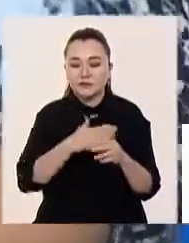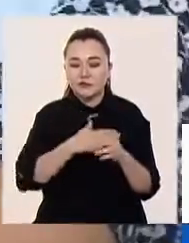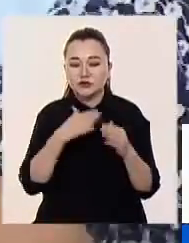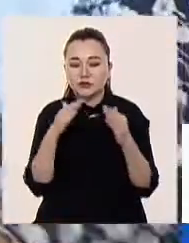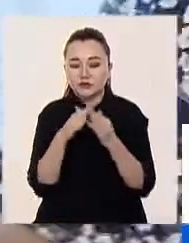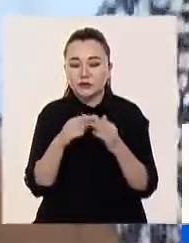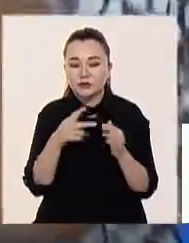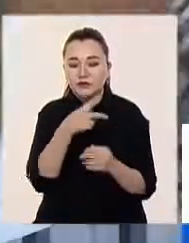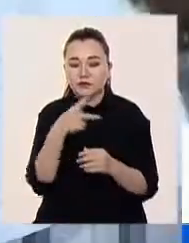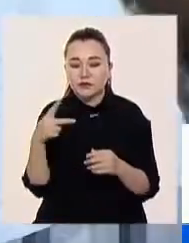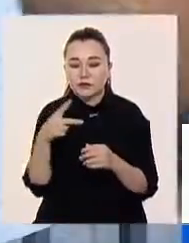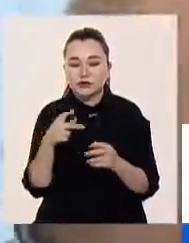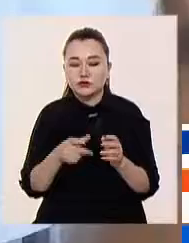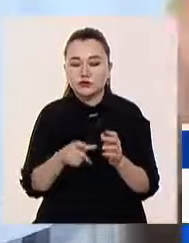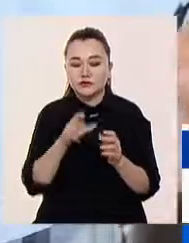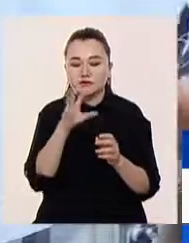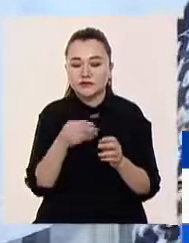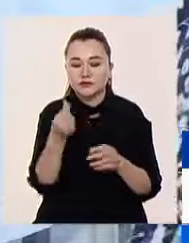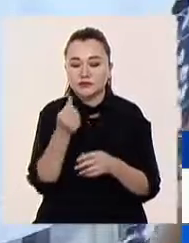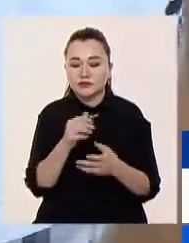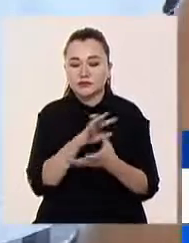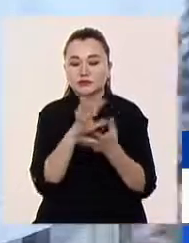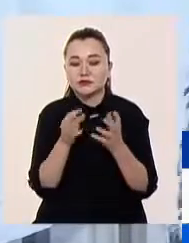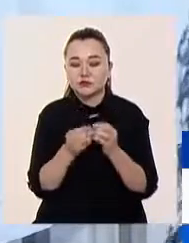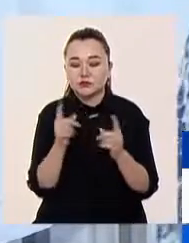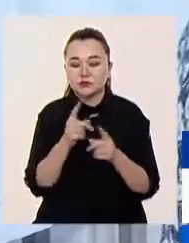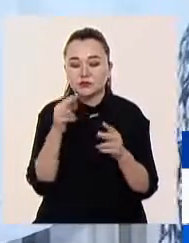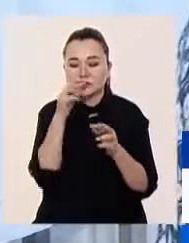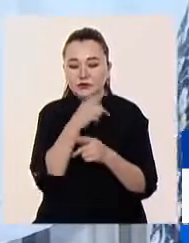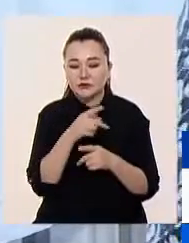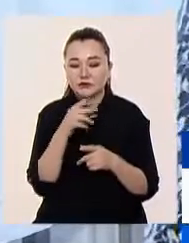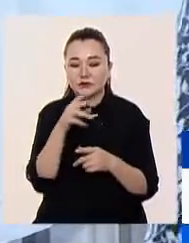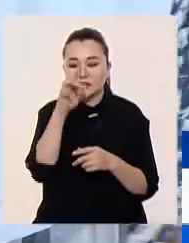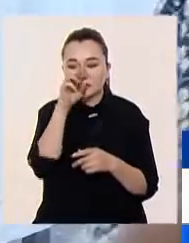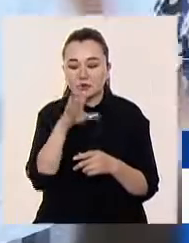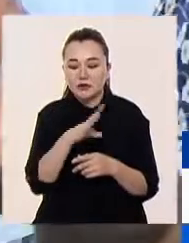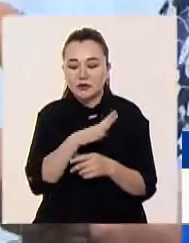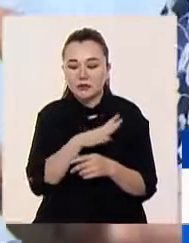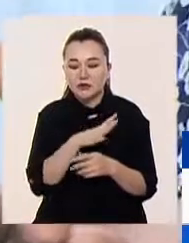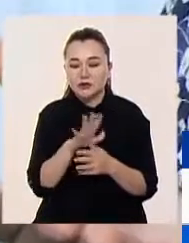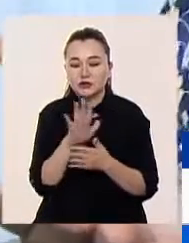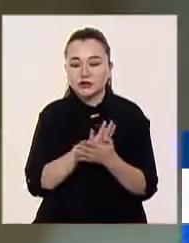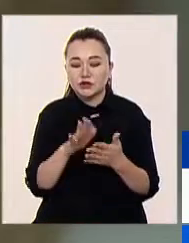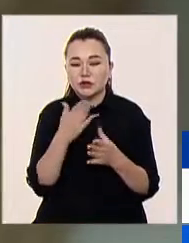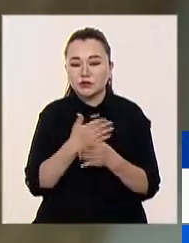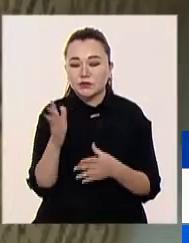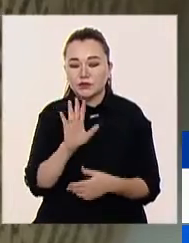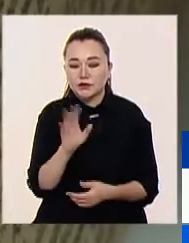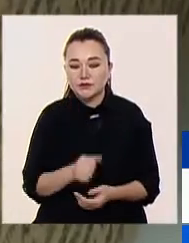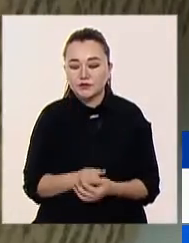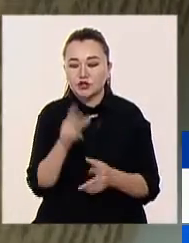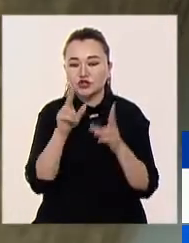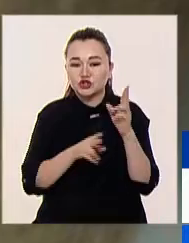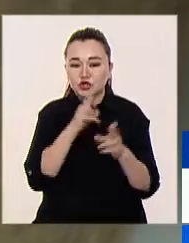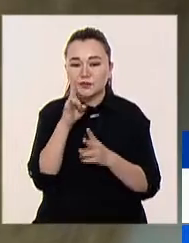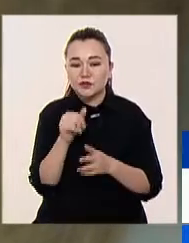подъезд двухэтажный, все деньги мы складнули, чтобы травили тараканов. Не действует. Жалобы